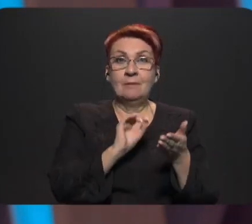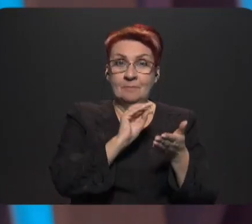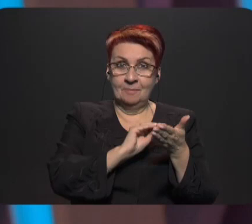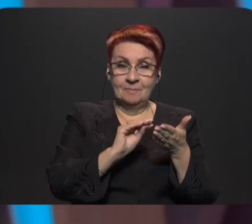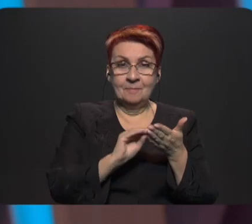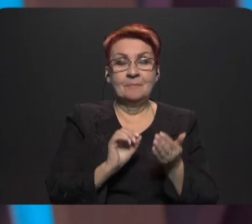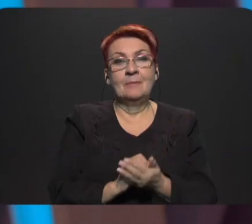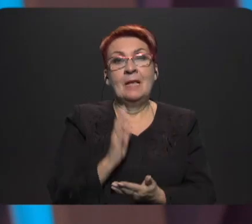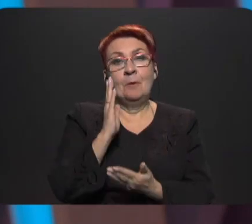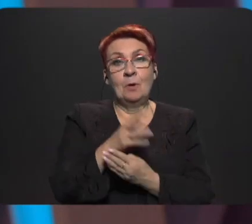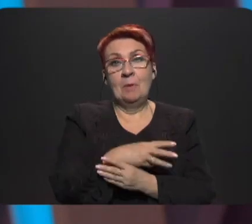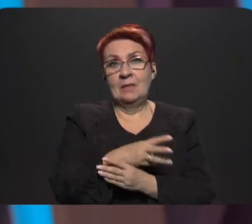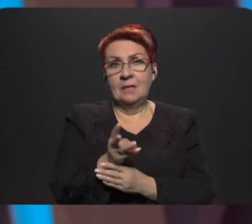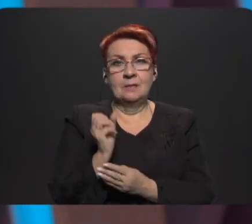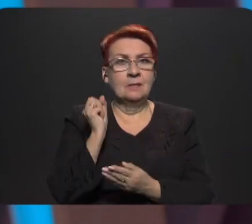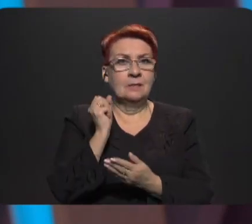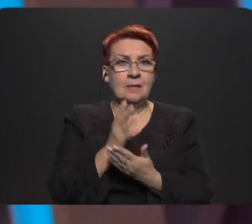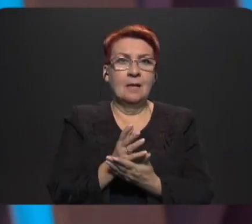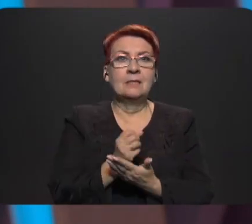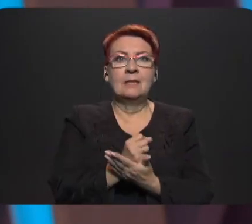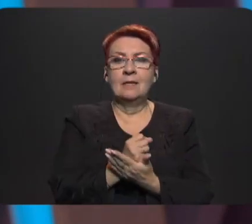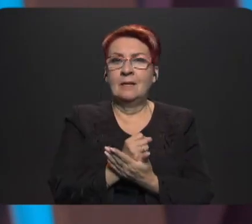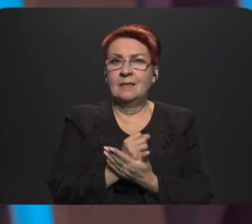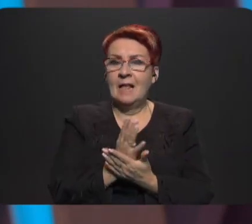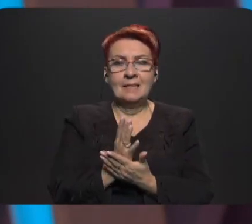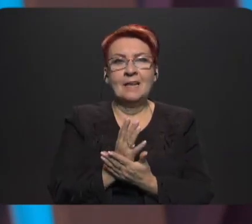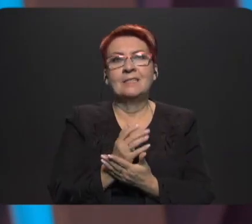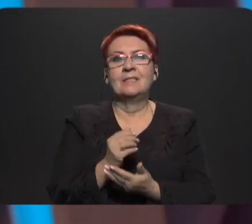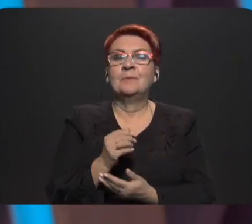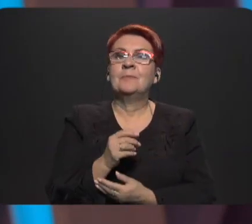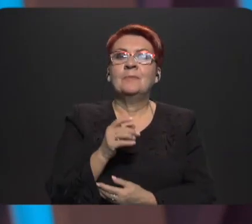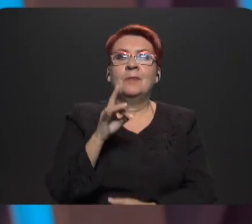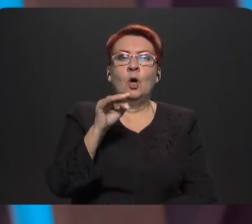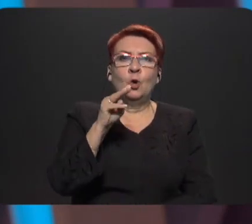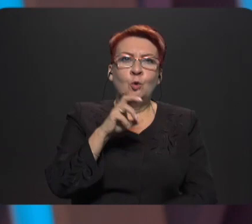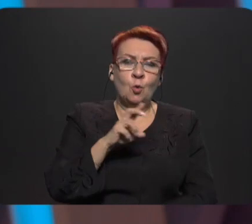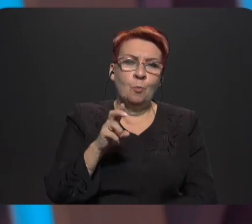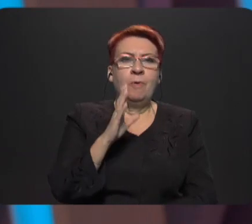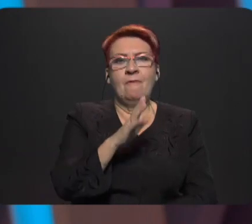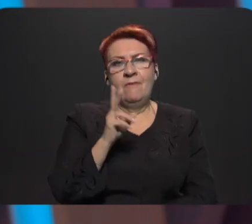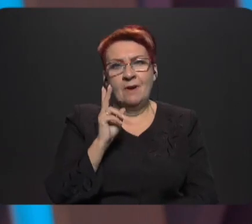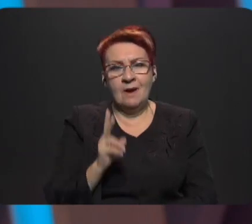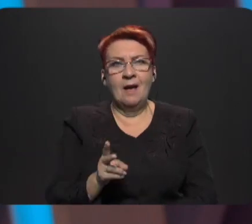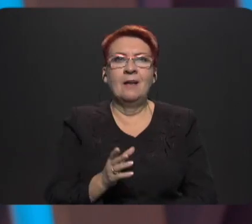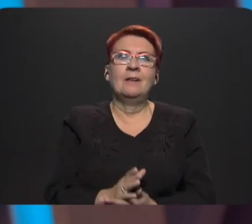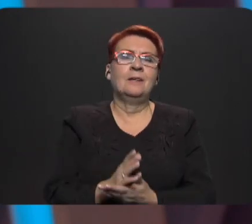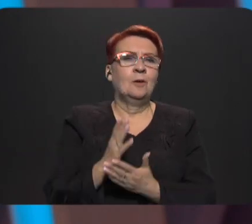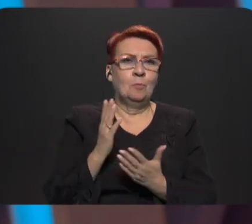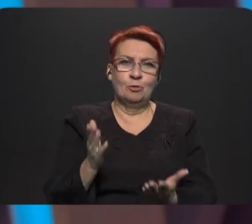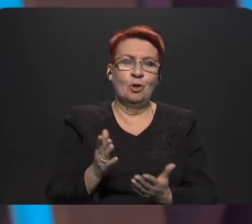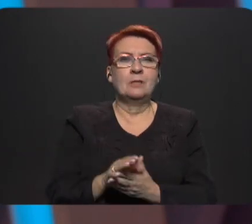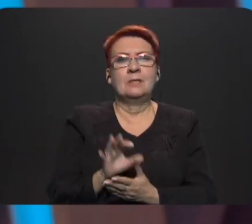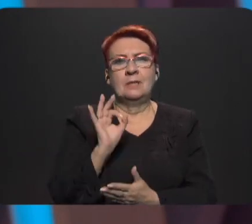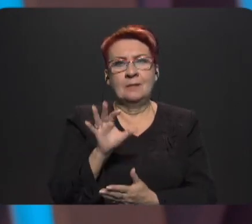прямая трансляция нашей программы идет сразу на нескольких спасовских платформах в Рутубе, Одноклассниках и ВКонтакте. Туда тоже пишите